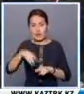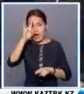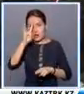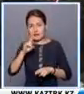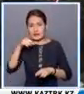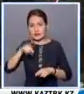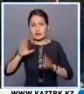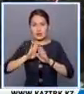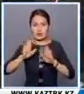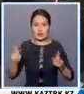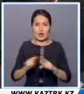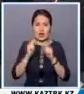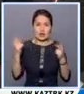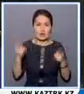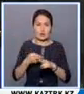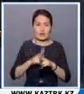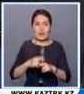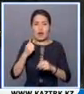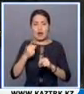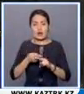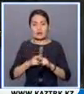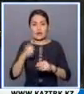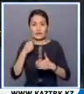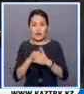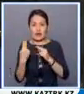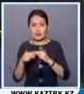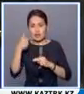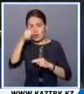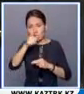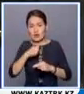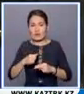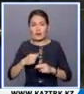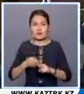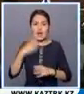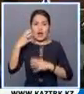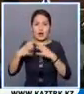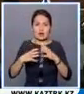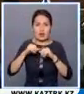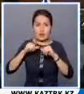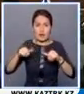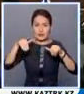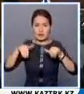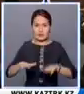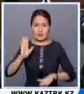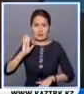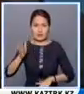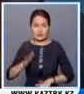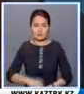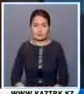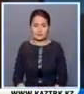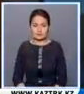қадам болмақ. Шараны Астанада өткізу құқығы жыл соңында халықаралық көрме бюросының біріккен отырысында шешілетін болады.